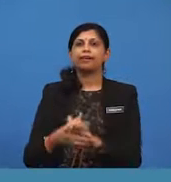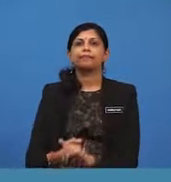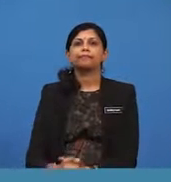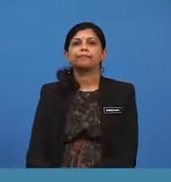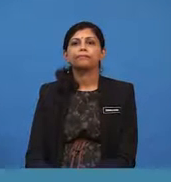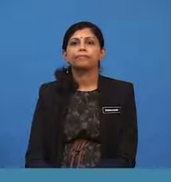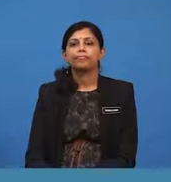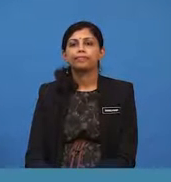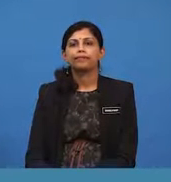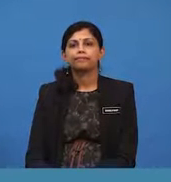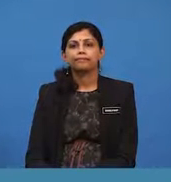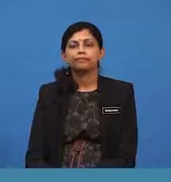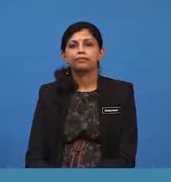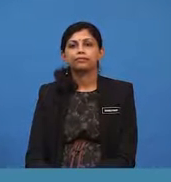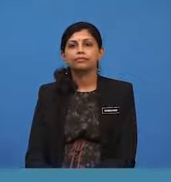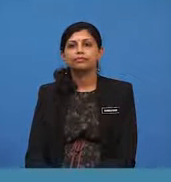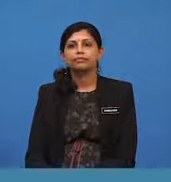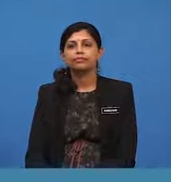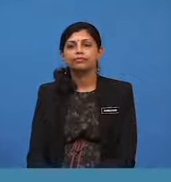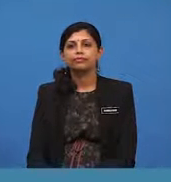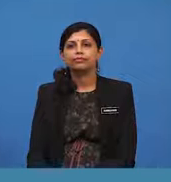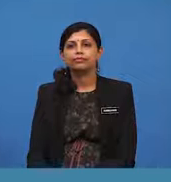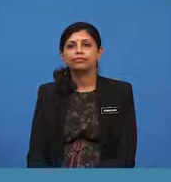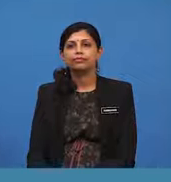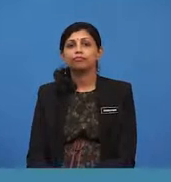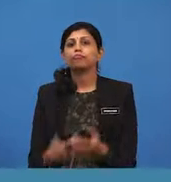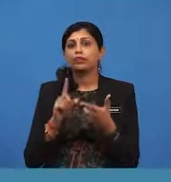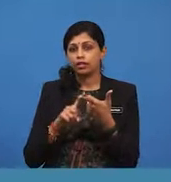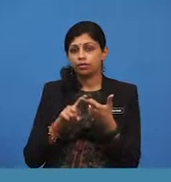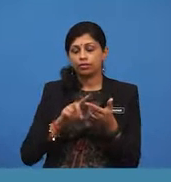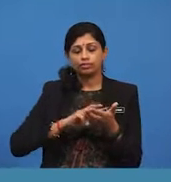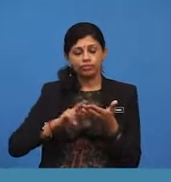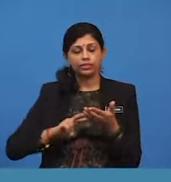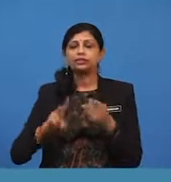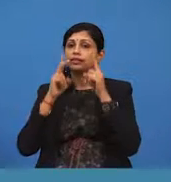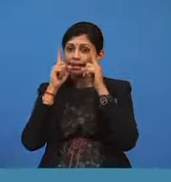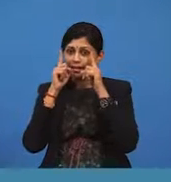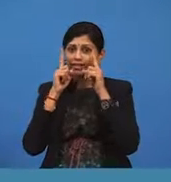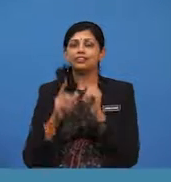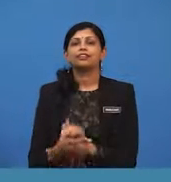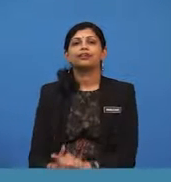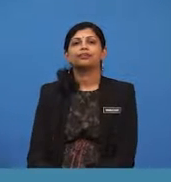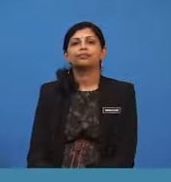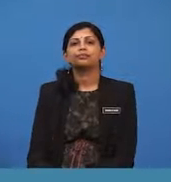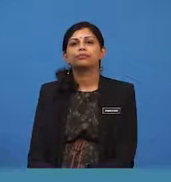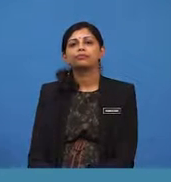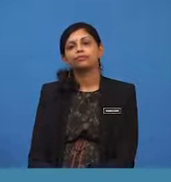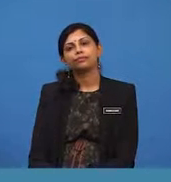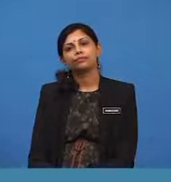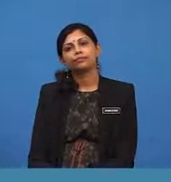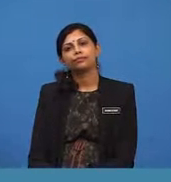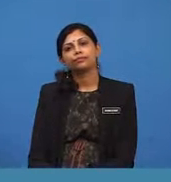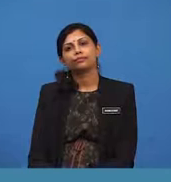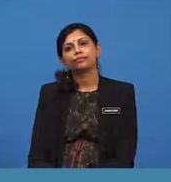jarum galvanometer tidak terpesong. Yang kedua, apabila dawai dipegang pegun di dalam medan